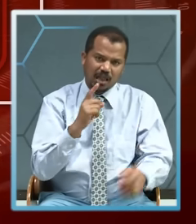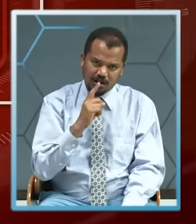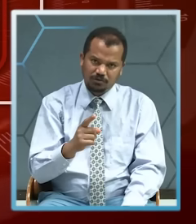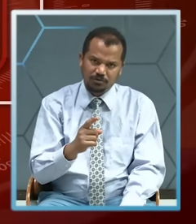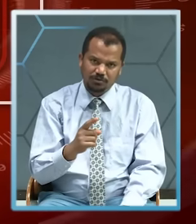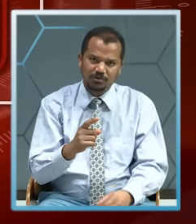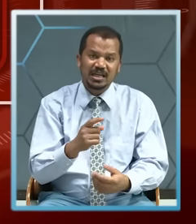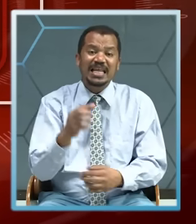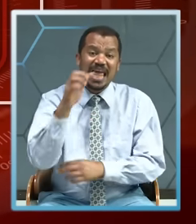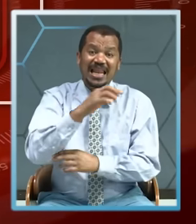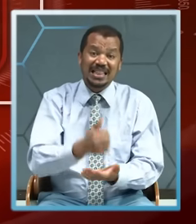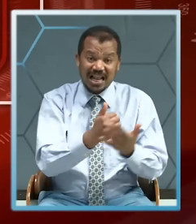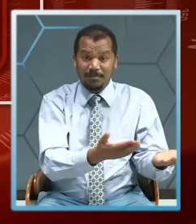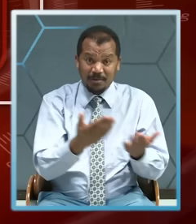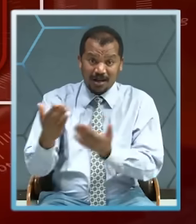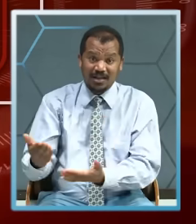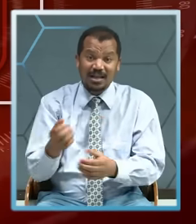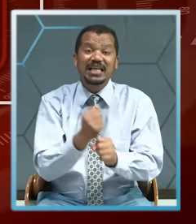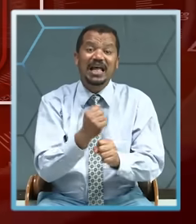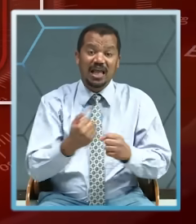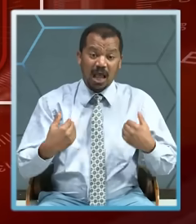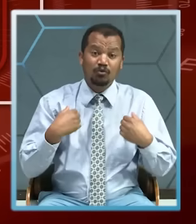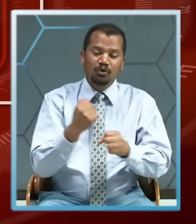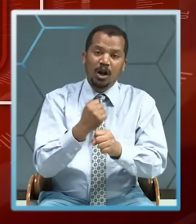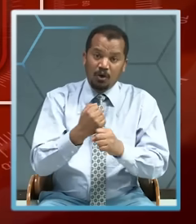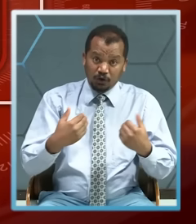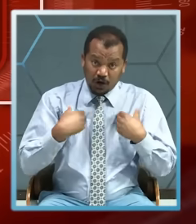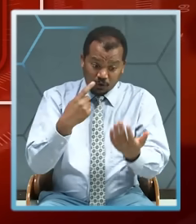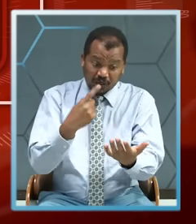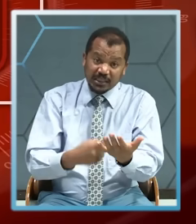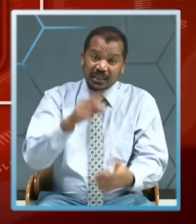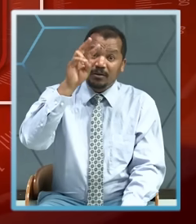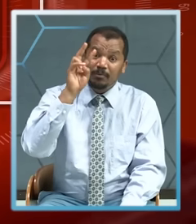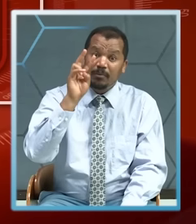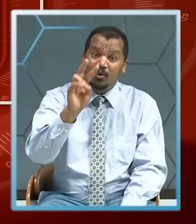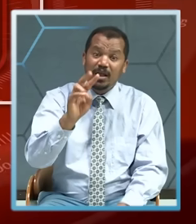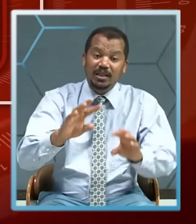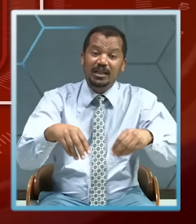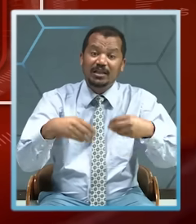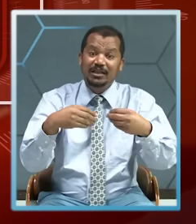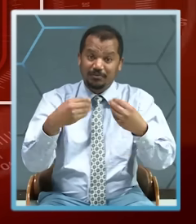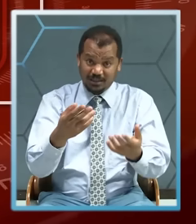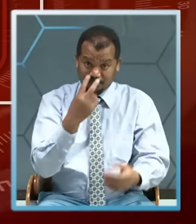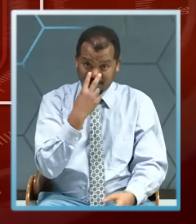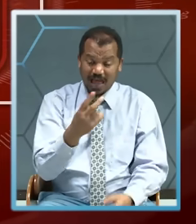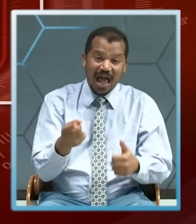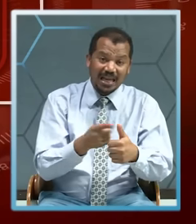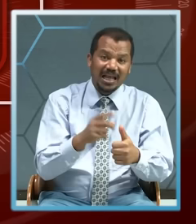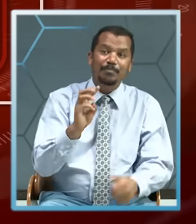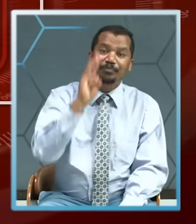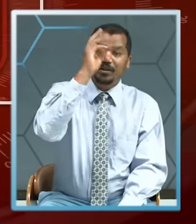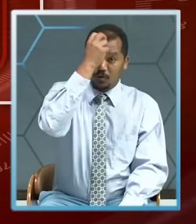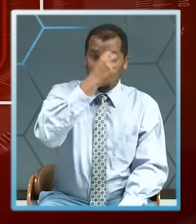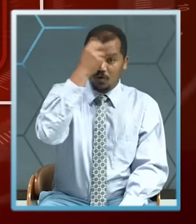በርካታ ናቸው። የዕለት እርዳታ በማቅረብ ረገድ እየተሰሩ ያሉ ስራዎች አሉ። እነዚህን በሁለት ገጽታቸው ብንመለከት፣